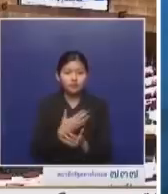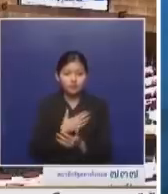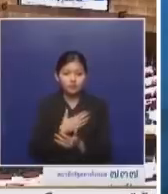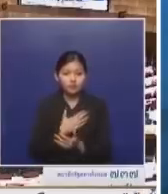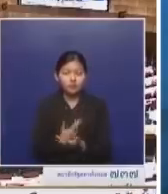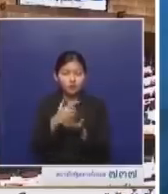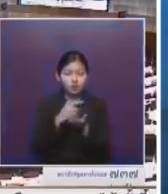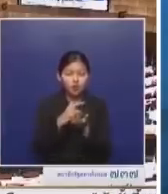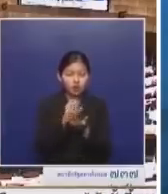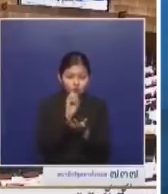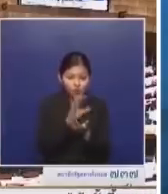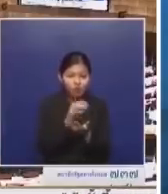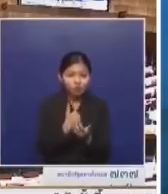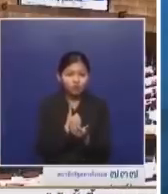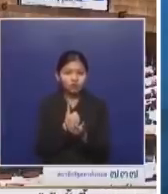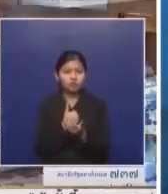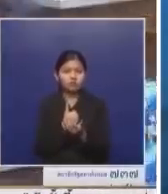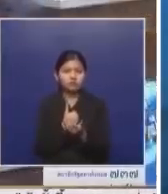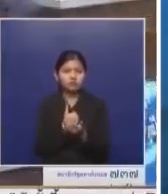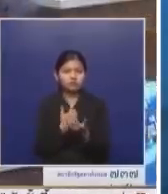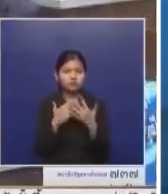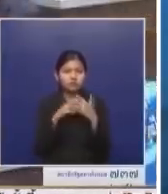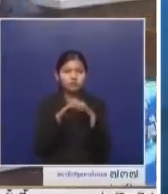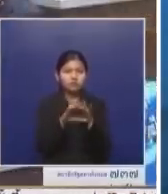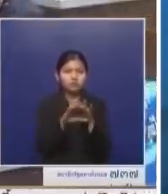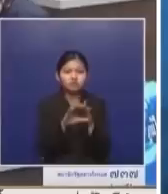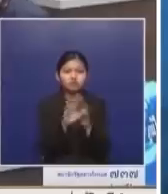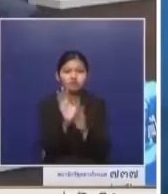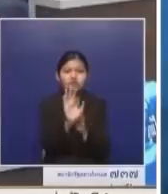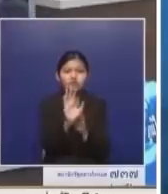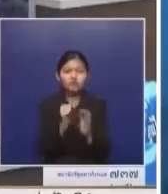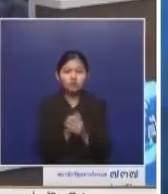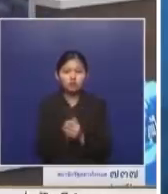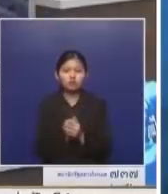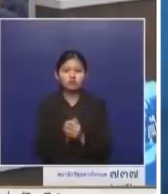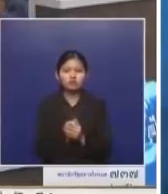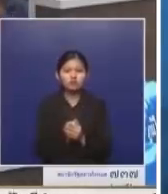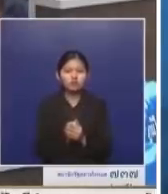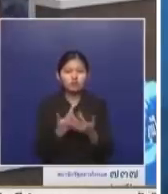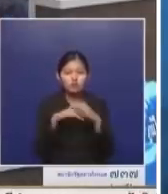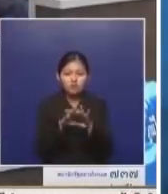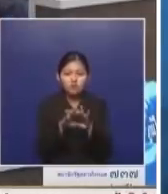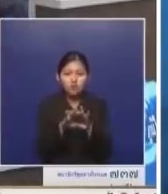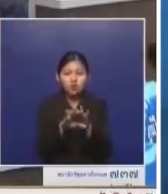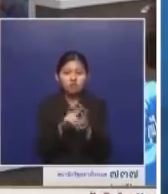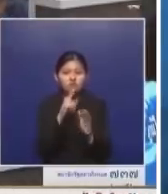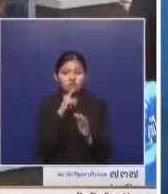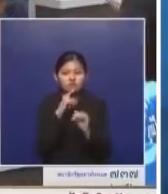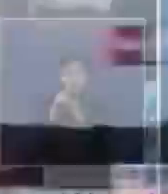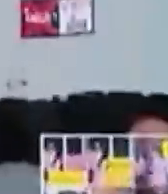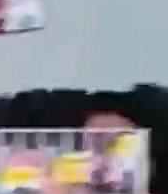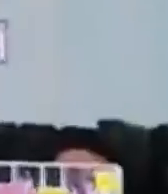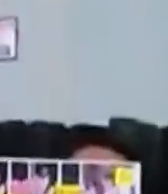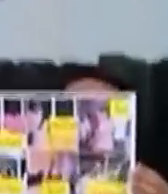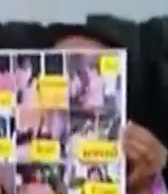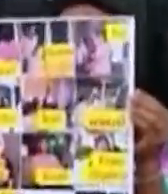ครับเป็นศูนย์นะครับตรงนี้นะครับมีการถือภาพของผู้ถูกจับกุมนะครับหลายๆคน